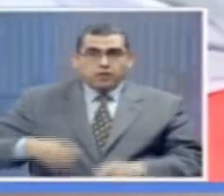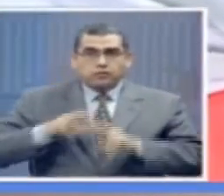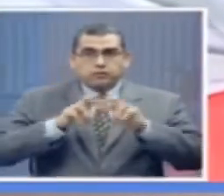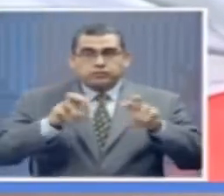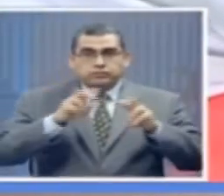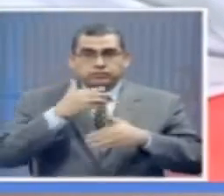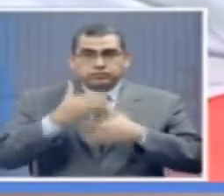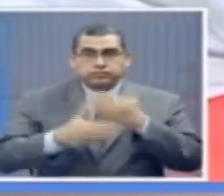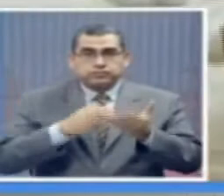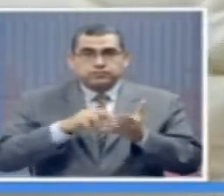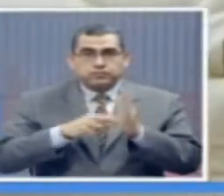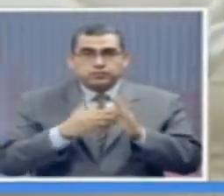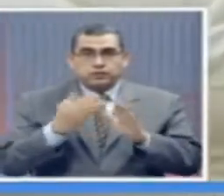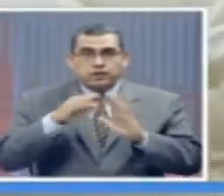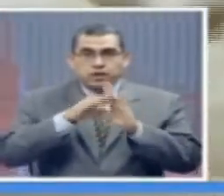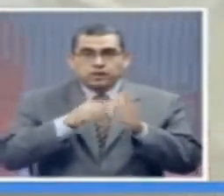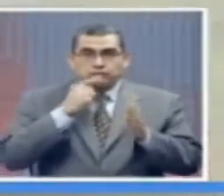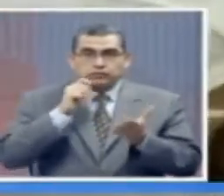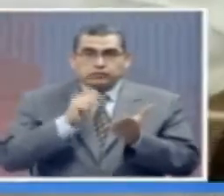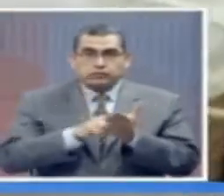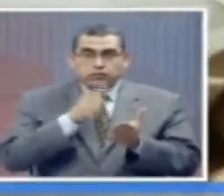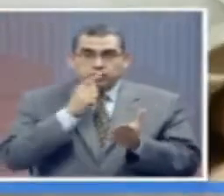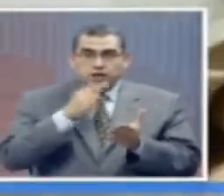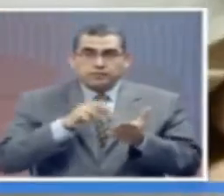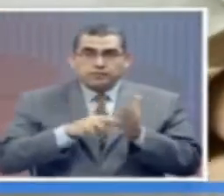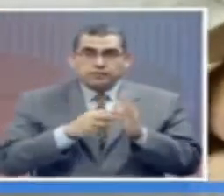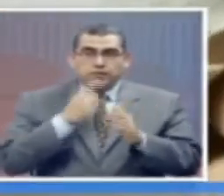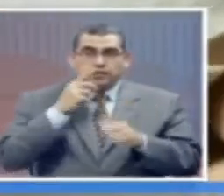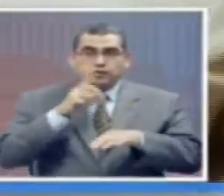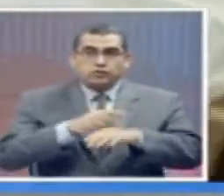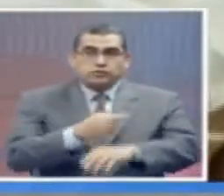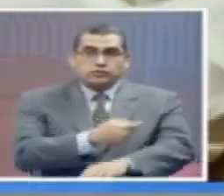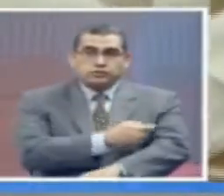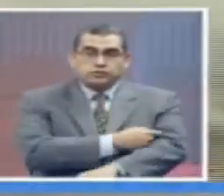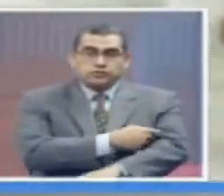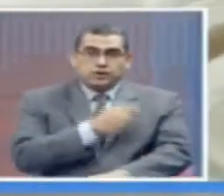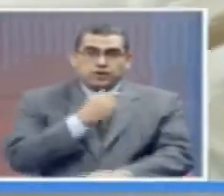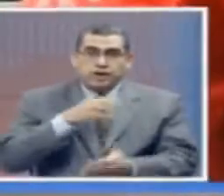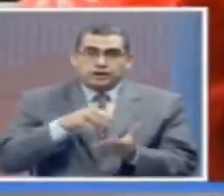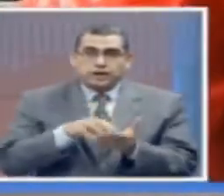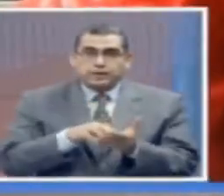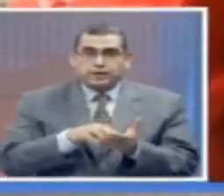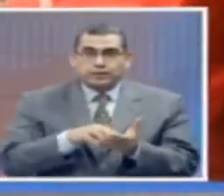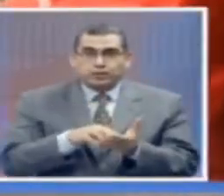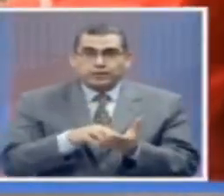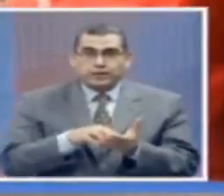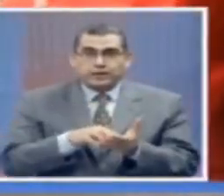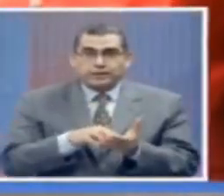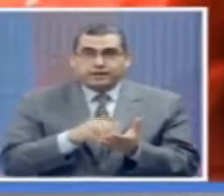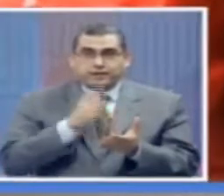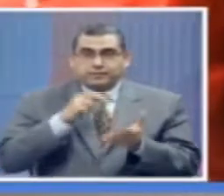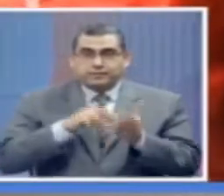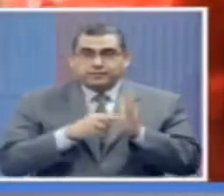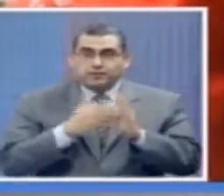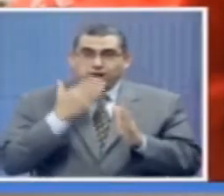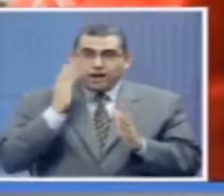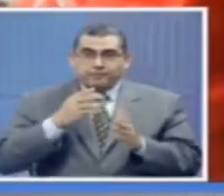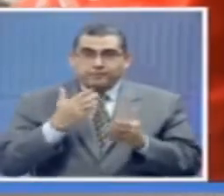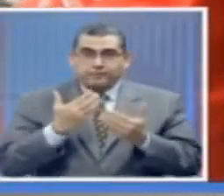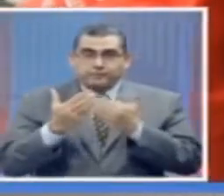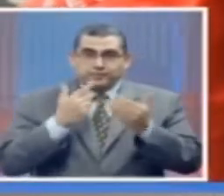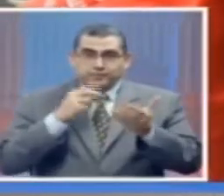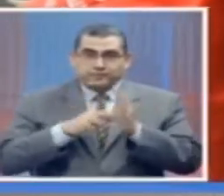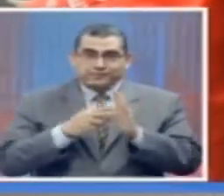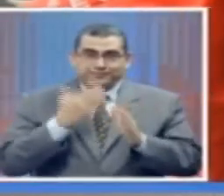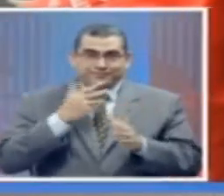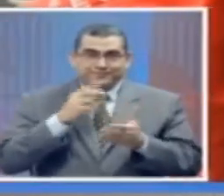وفقا لمبادرة رئيس 100 مليون صحة. تم تقديم العلاج لمليونين وسبعمائة ألف مواطن بالمجان من خلال كارت المتابعة